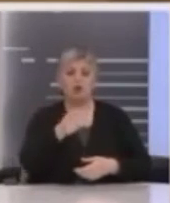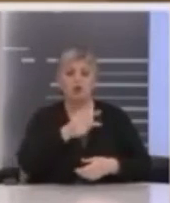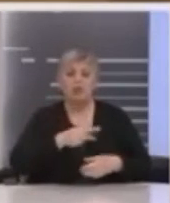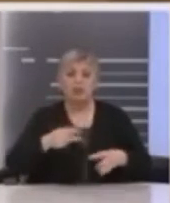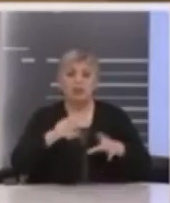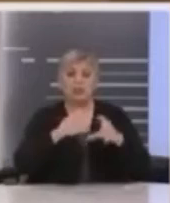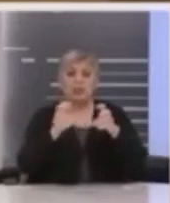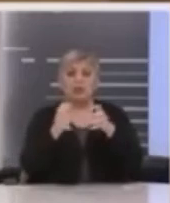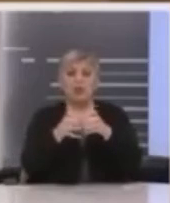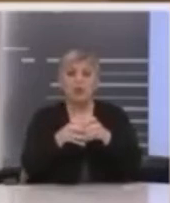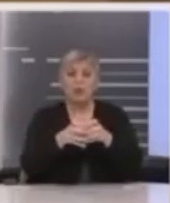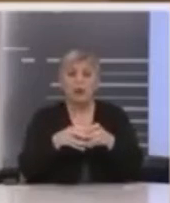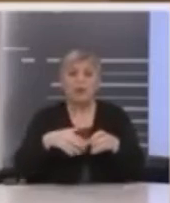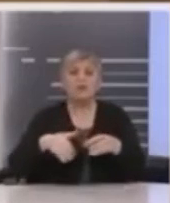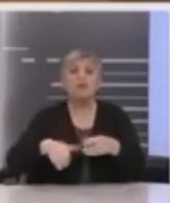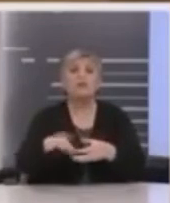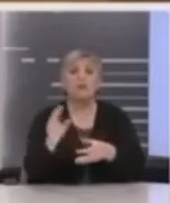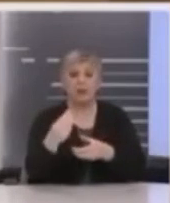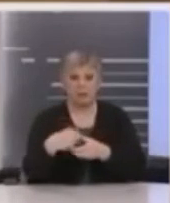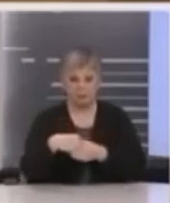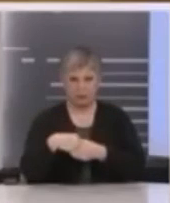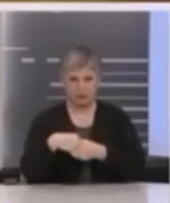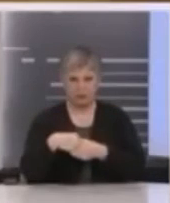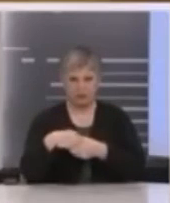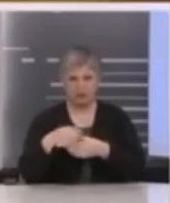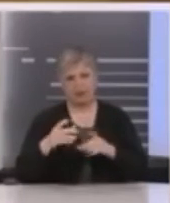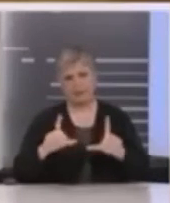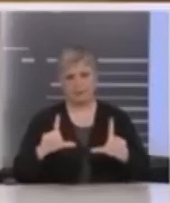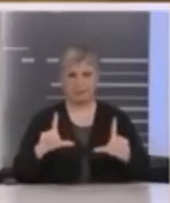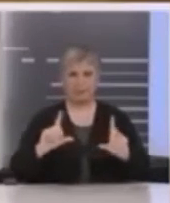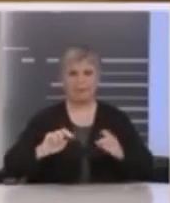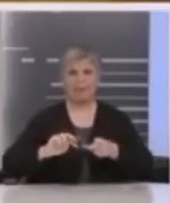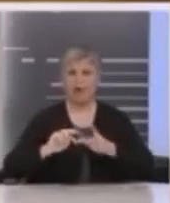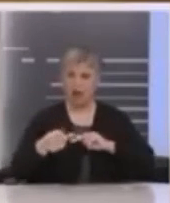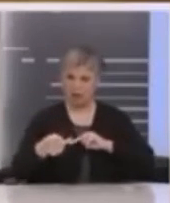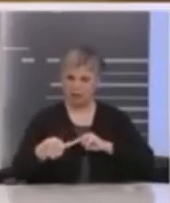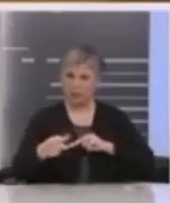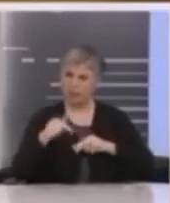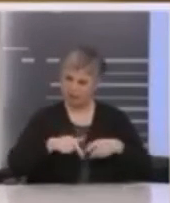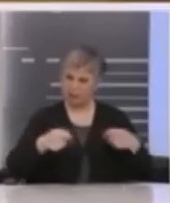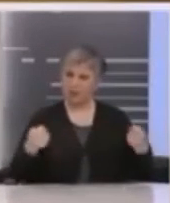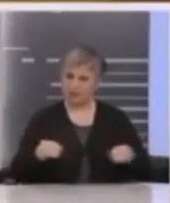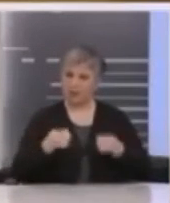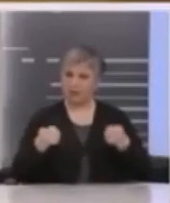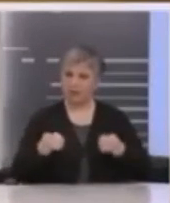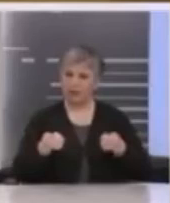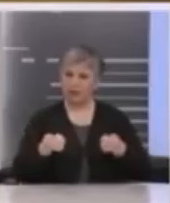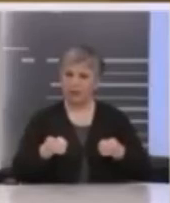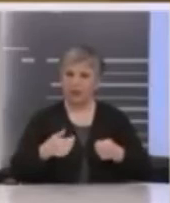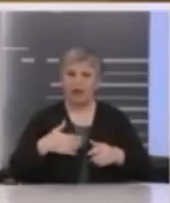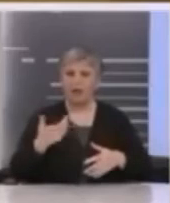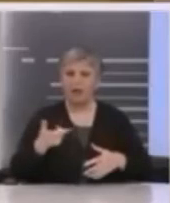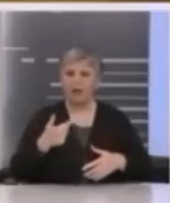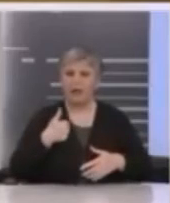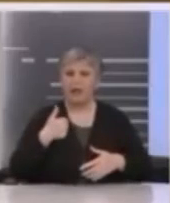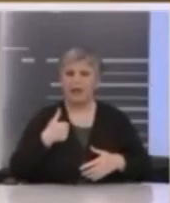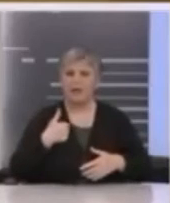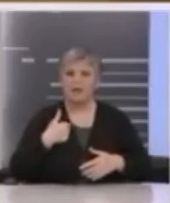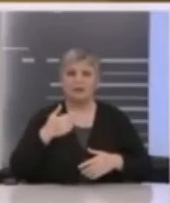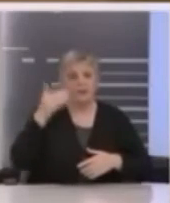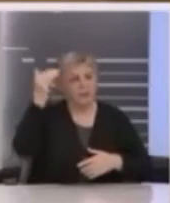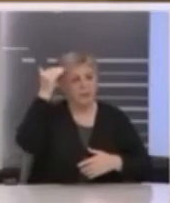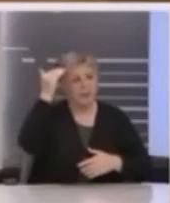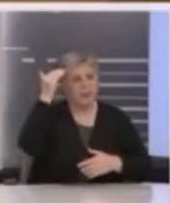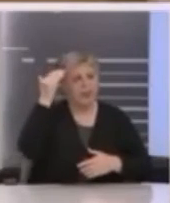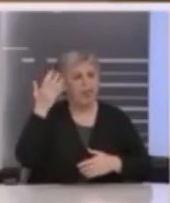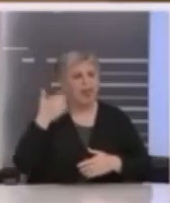είναι αντίπαλοι μας κατά τεκμήριο, για να έχουμε τη δυνατότητα πολιτικών